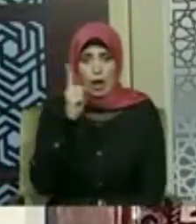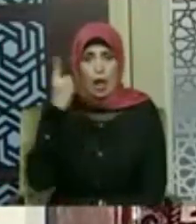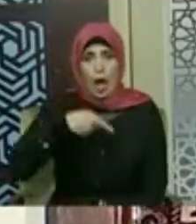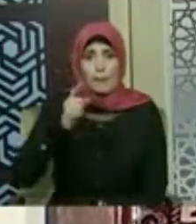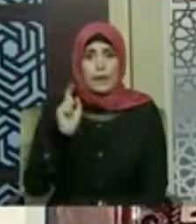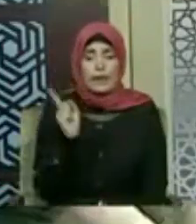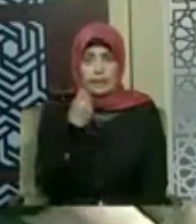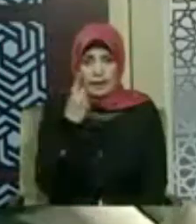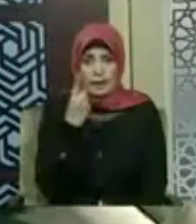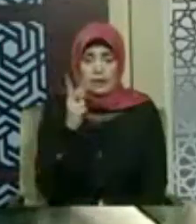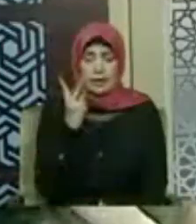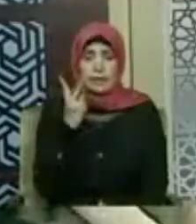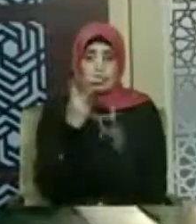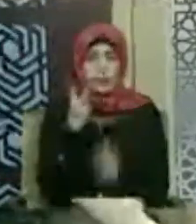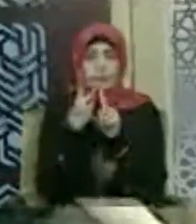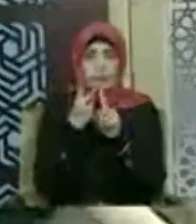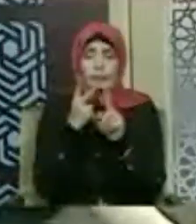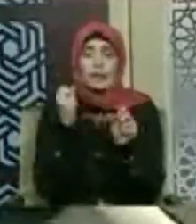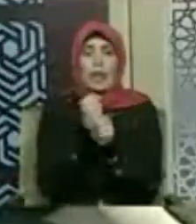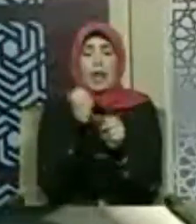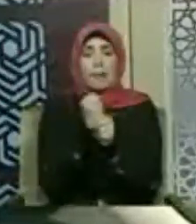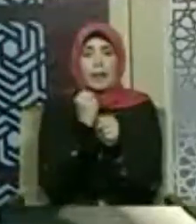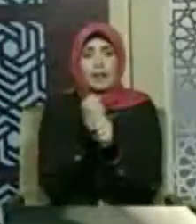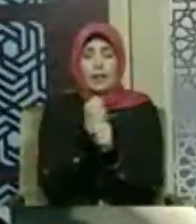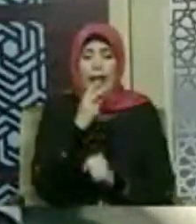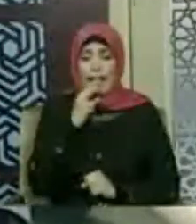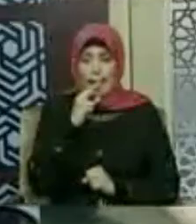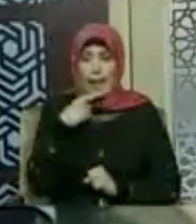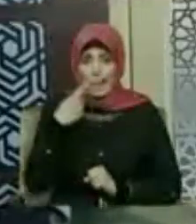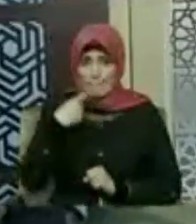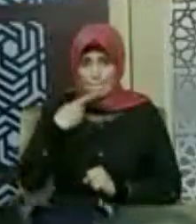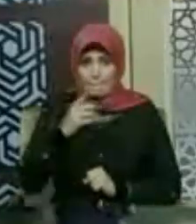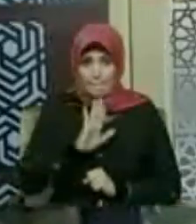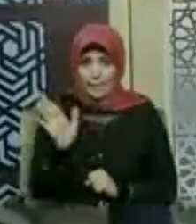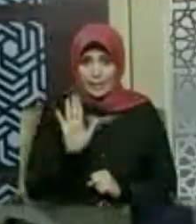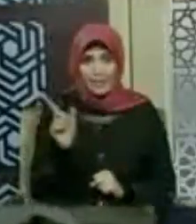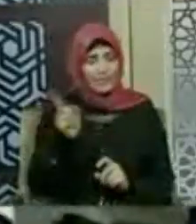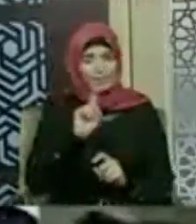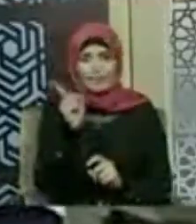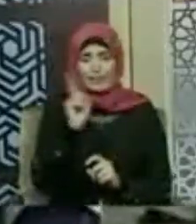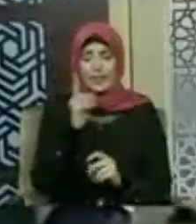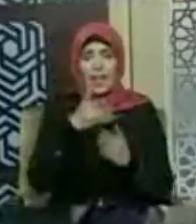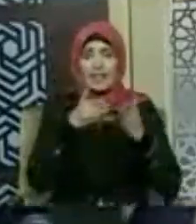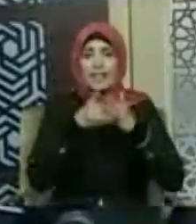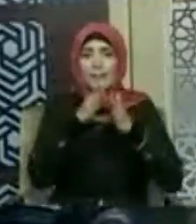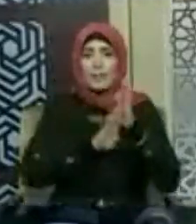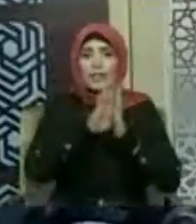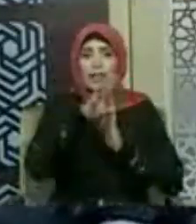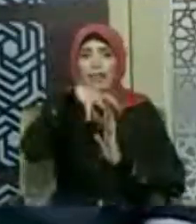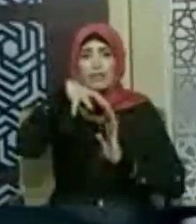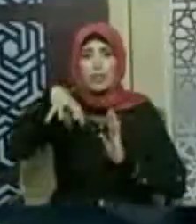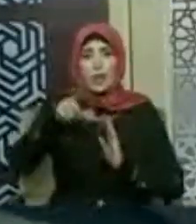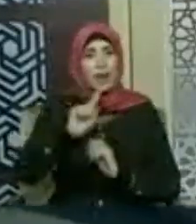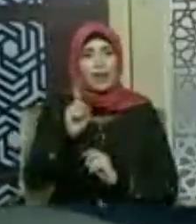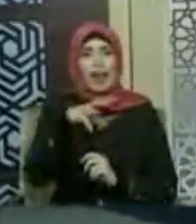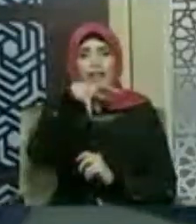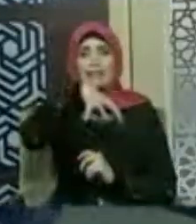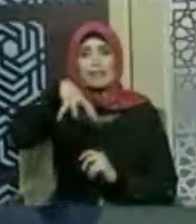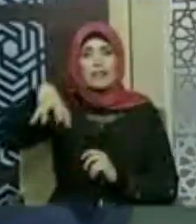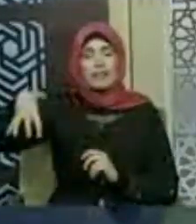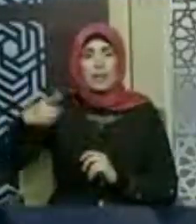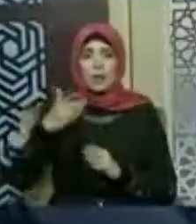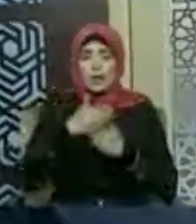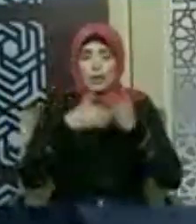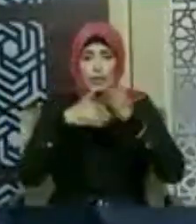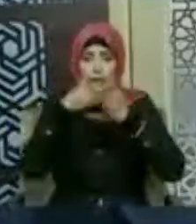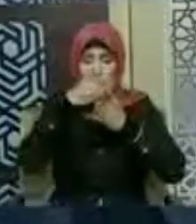العمل. ليس بالكلام وحده تبنى الدول. الدول تبنى